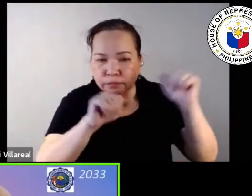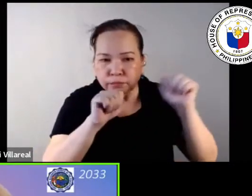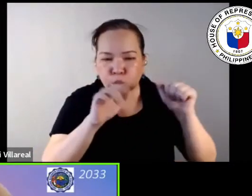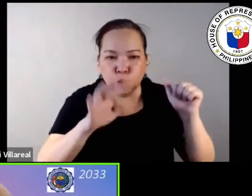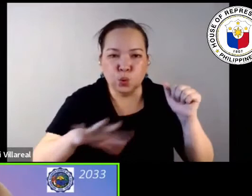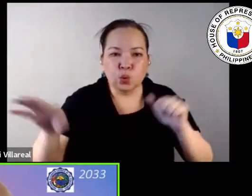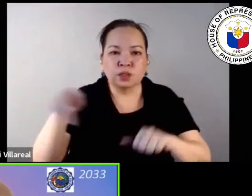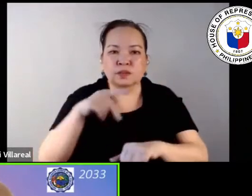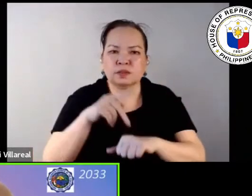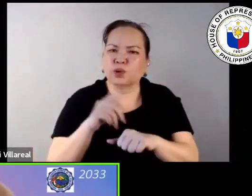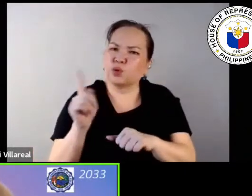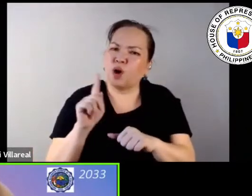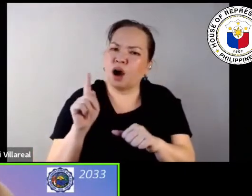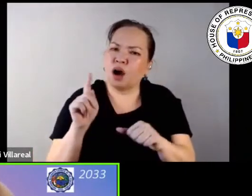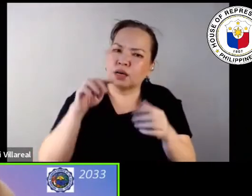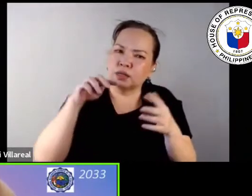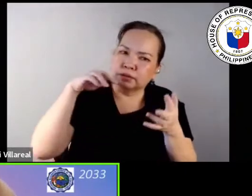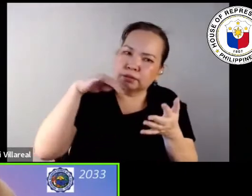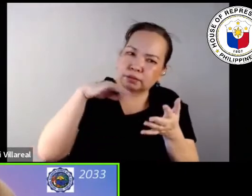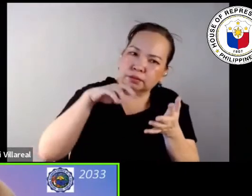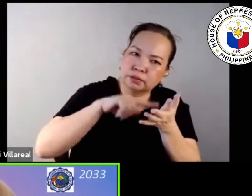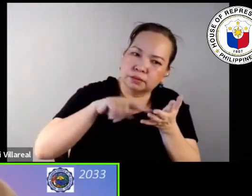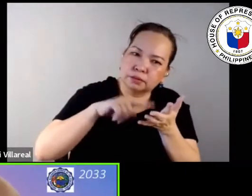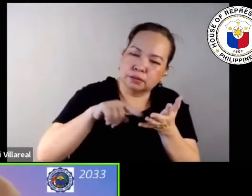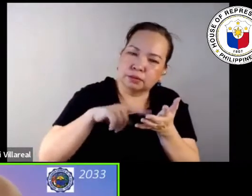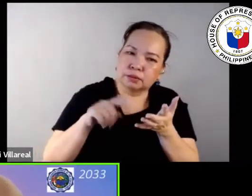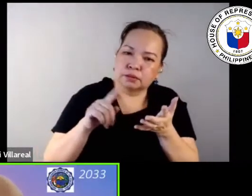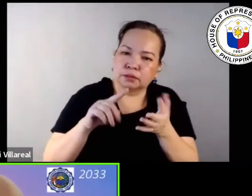Ano ang pinag-aralan nila?